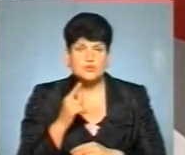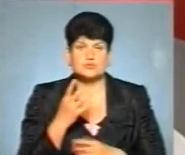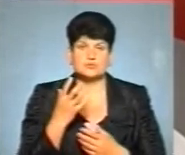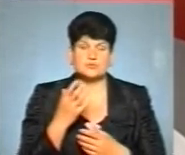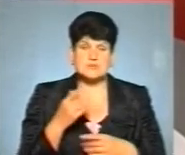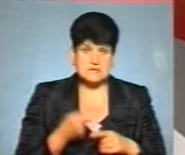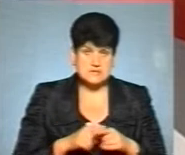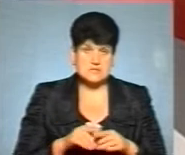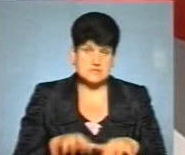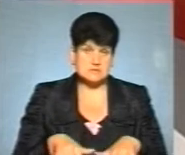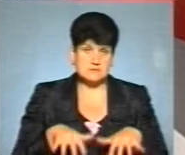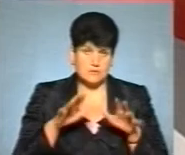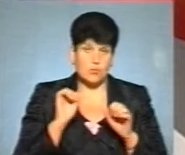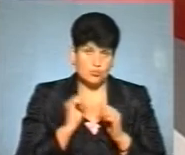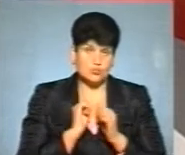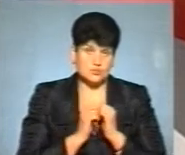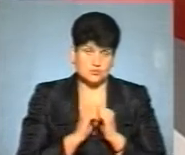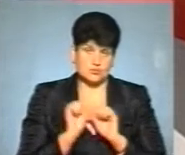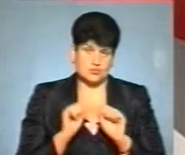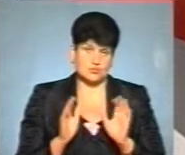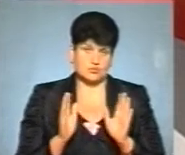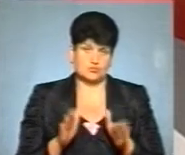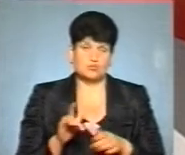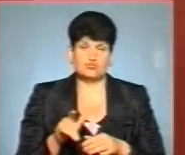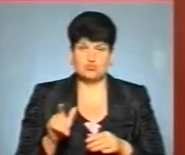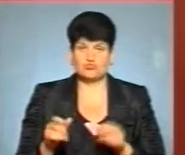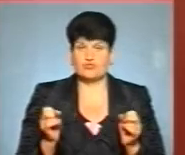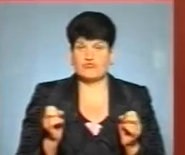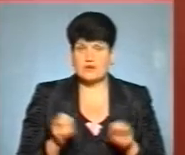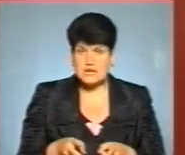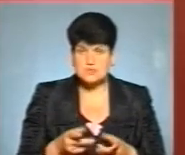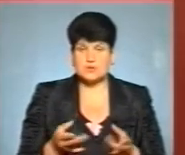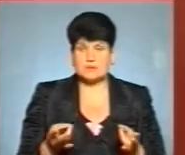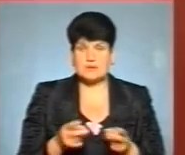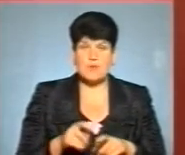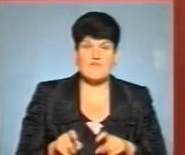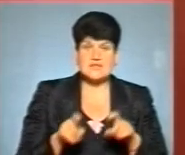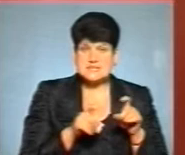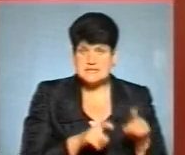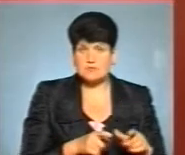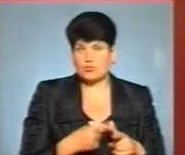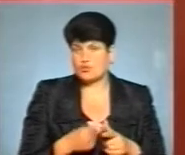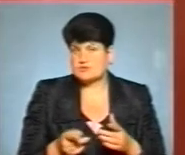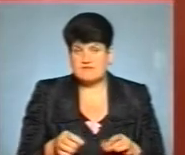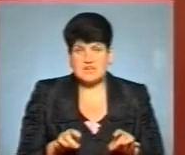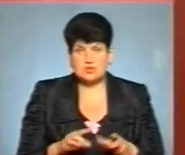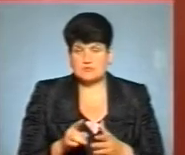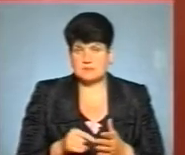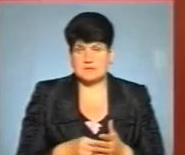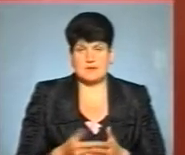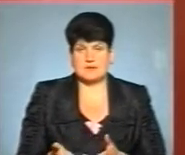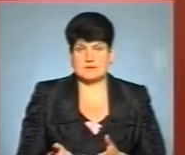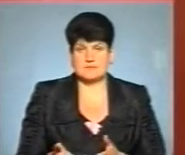можуть ставати частішими найближчі роки. Люди в ризику, тобто їх потрібно або відселювати, або якось вирішувати кардинально це